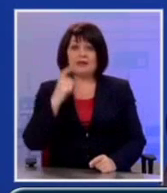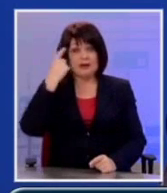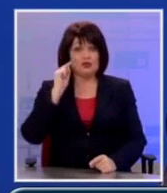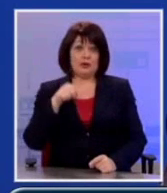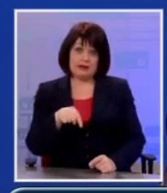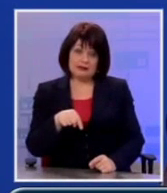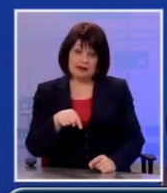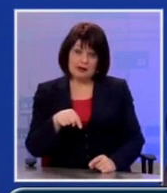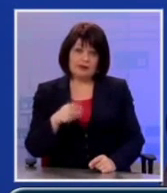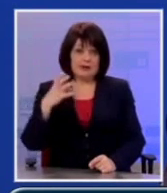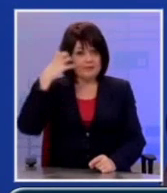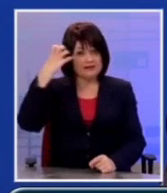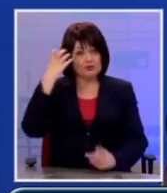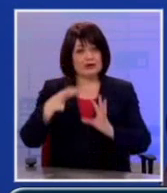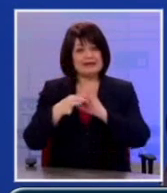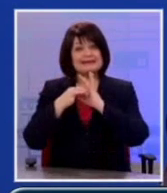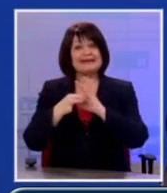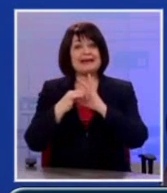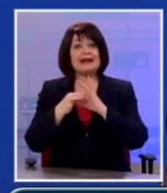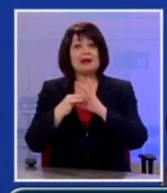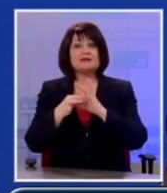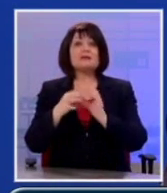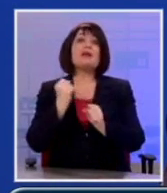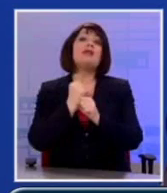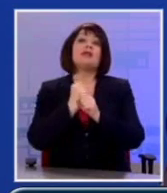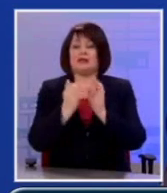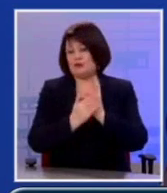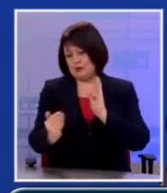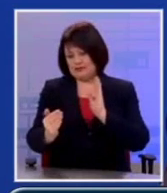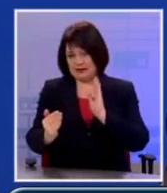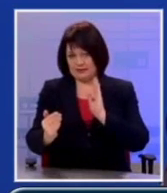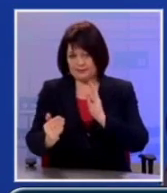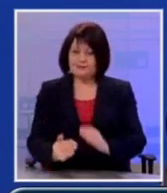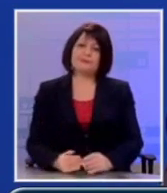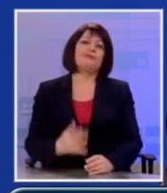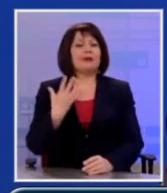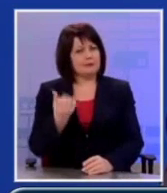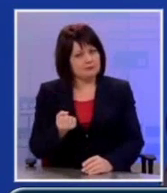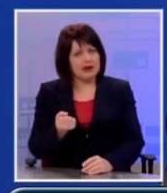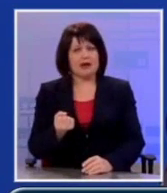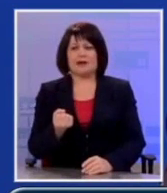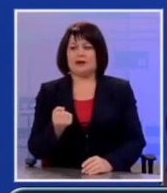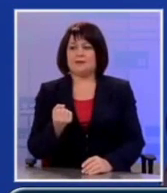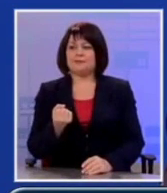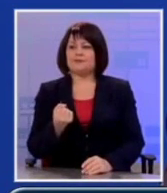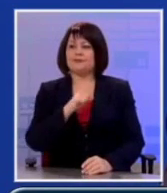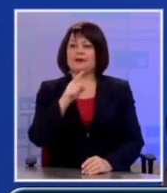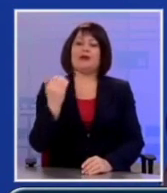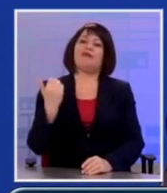γνώριζαν αυτό και που οι επιστημονικοί τους συνεργάτες δεν εργάστηκαν σε αυτό το διάστημα. Υπάρχει όμως, μιας και κάνετε